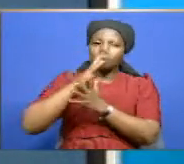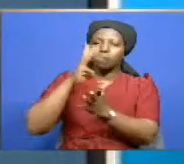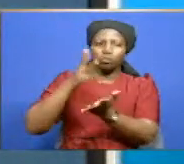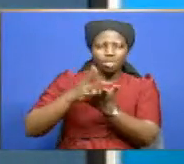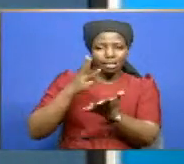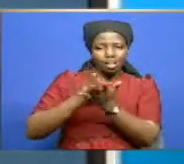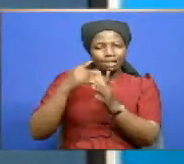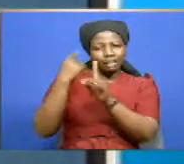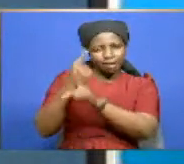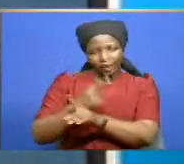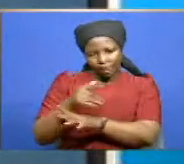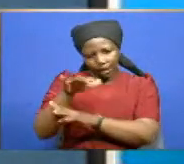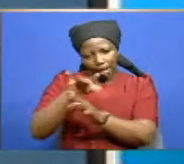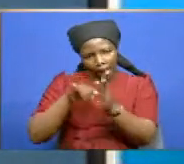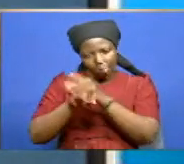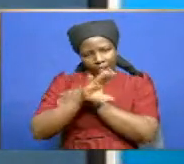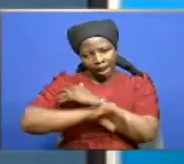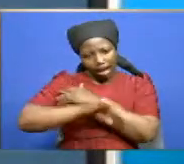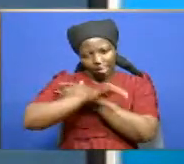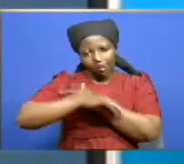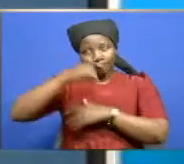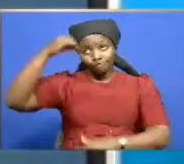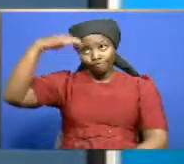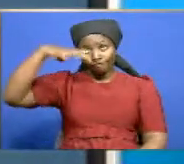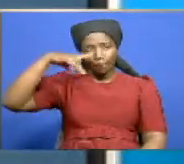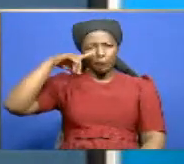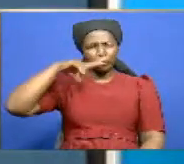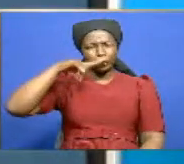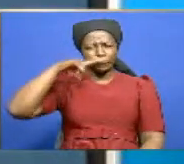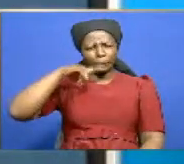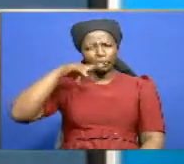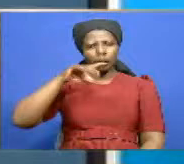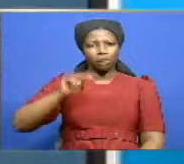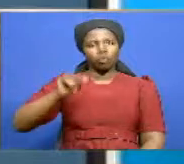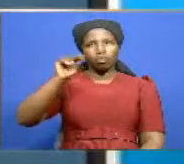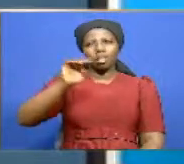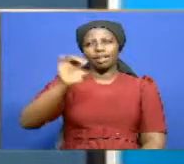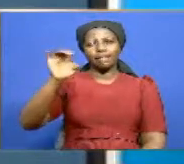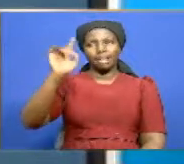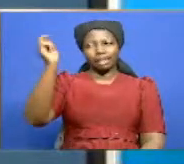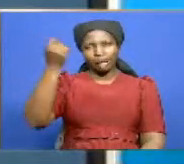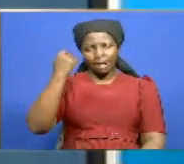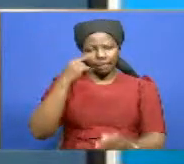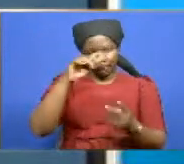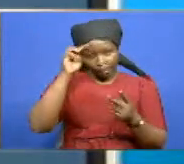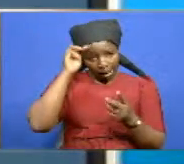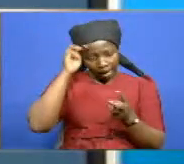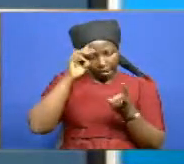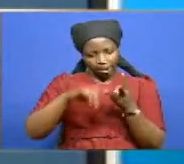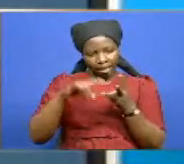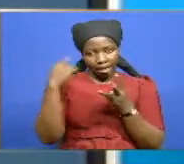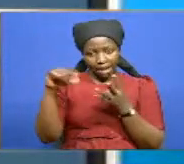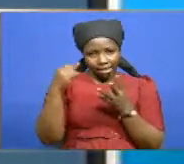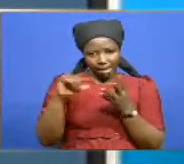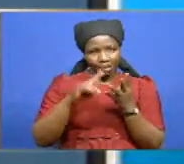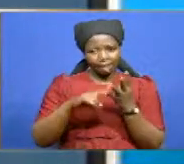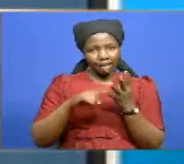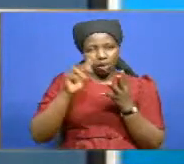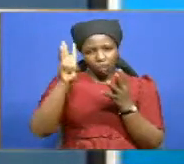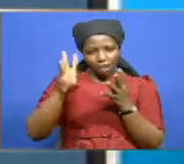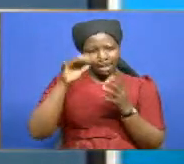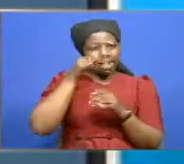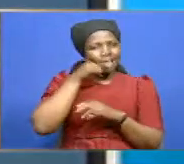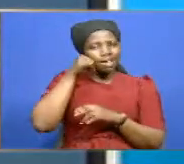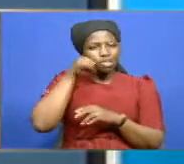maeneo mengi ya nchi. Jua litang'aa hasa katika maeneo ya kaskazini mashariki, maeneo ya Mandera, Garissa, Wajia na Isiolo, maeneo